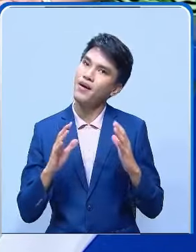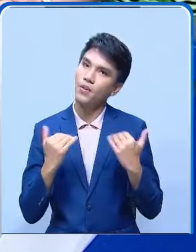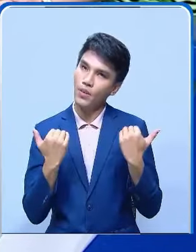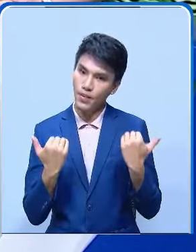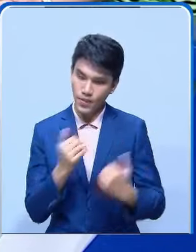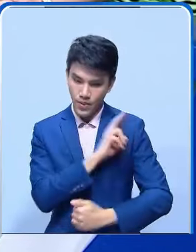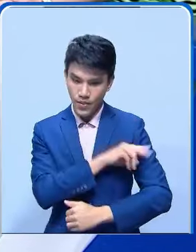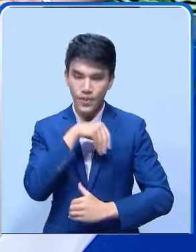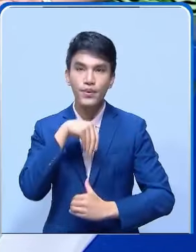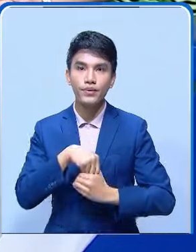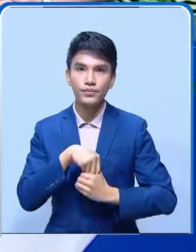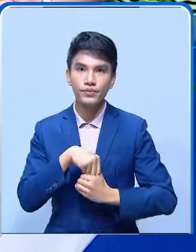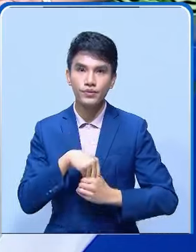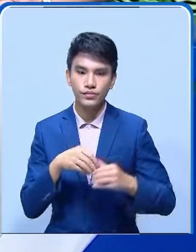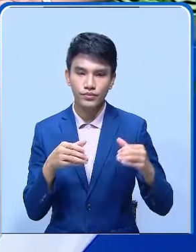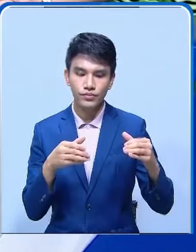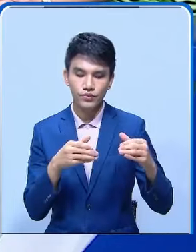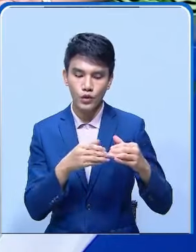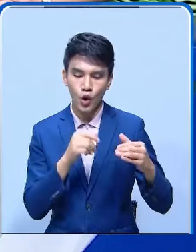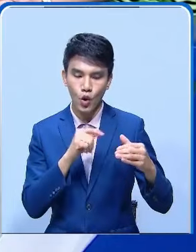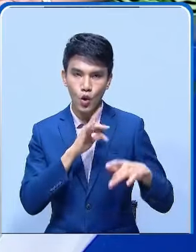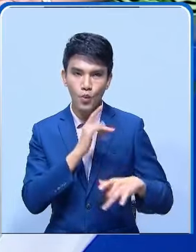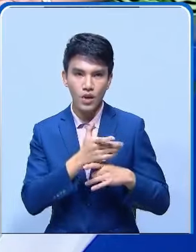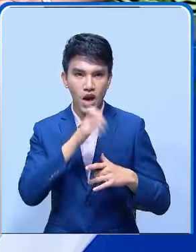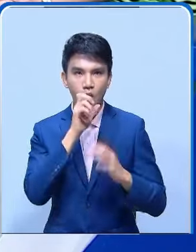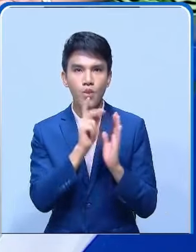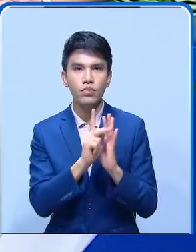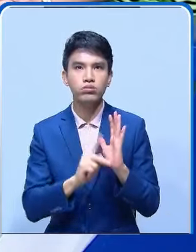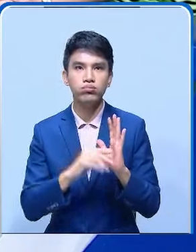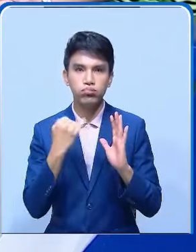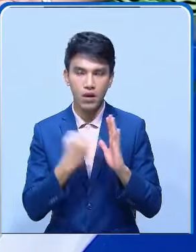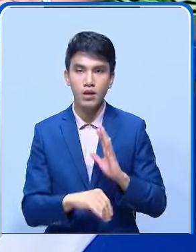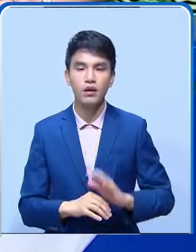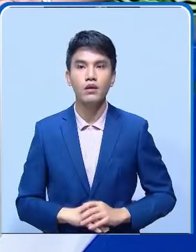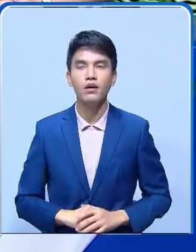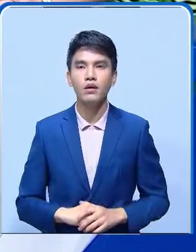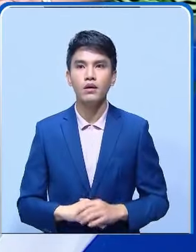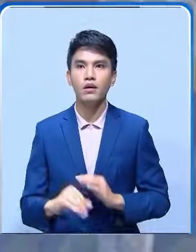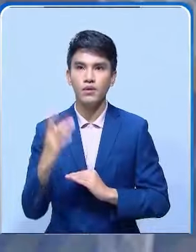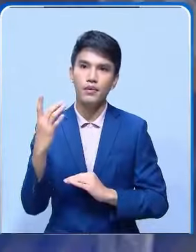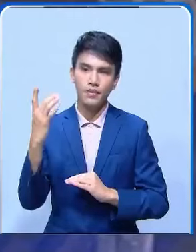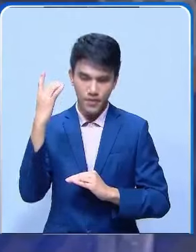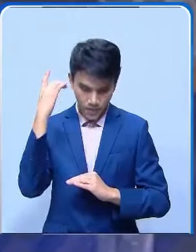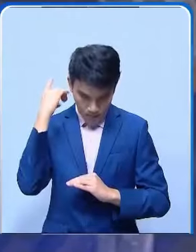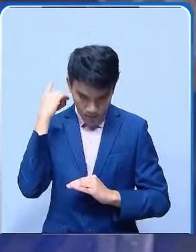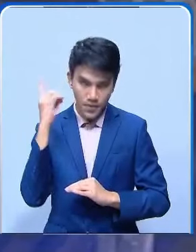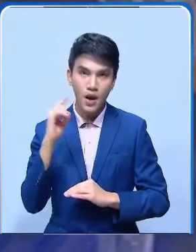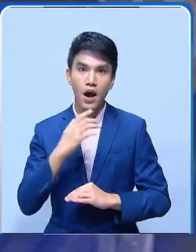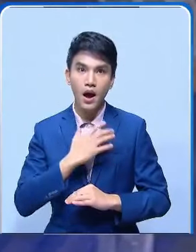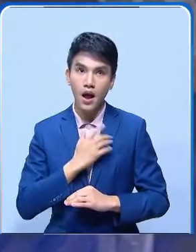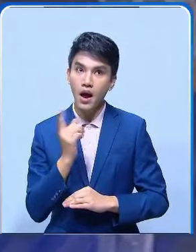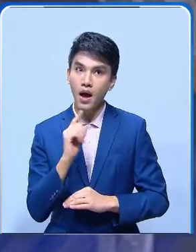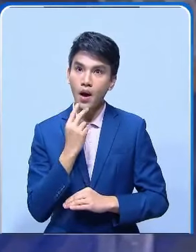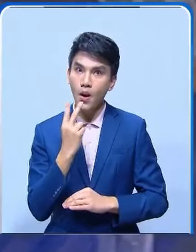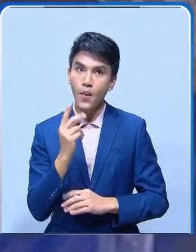ที่โรงพยาบาลกับคลาสเตอร์สุราาดองเถื่อนต้องบอกคุณผู้ชมว่าเมื่อวานนี้เนี่ยเราก็จะให้น้ำหนักไป